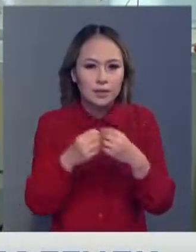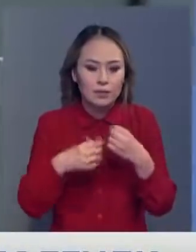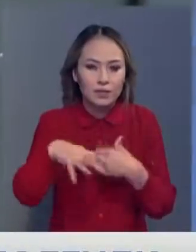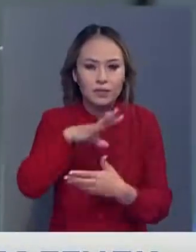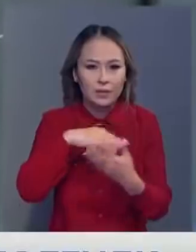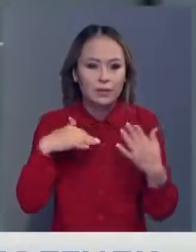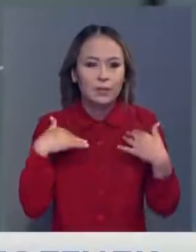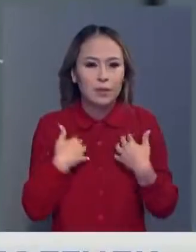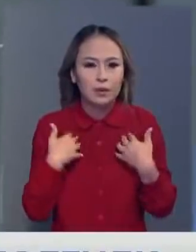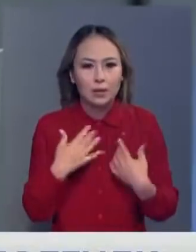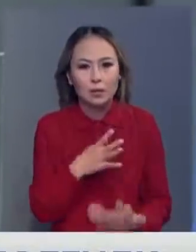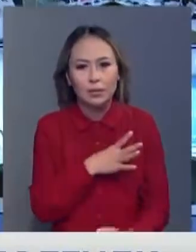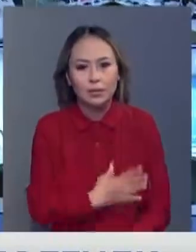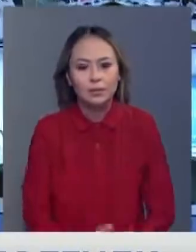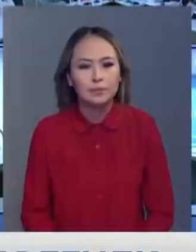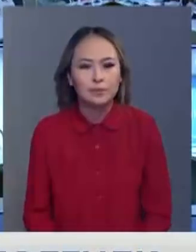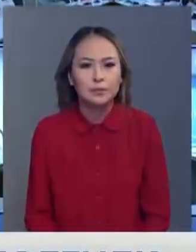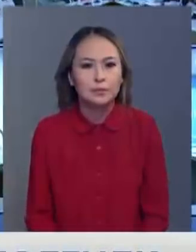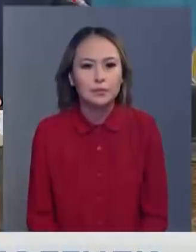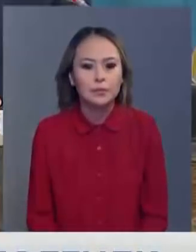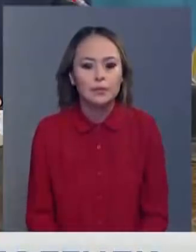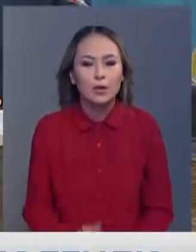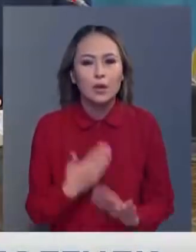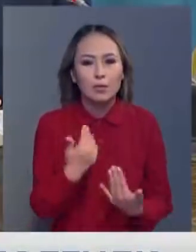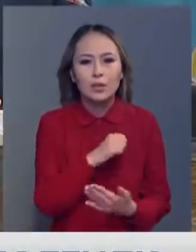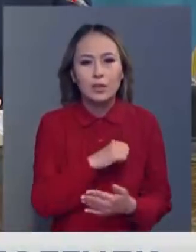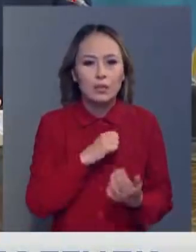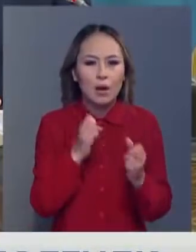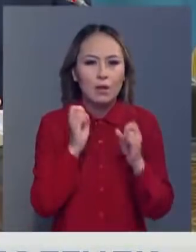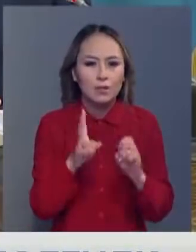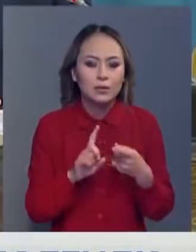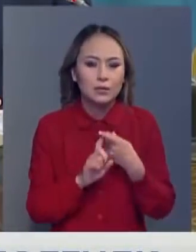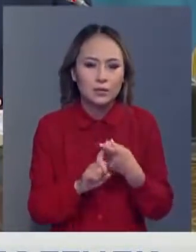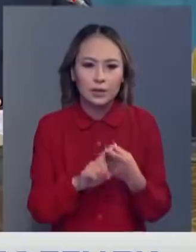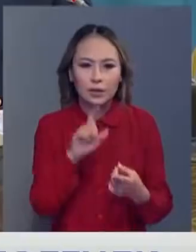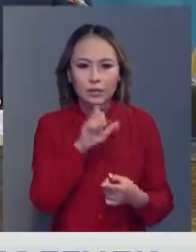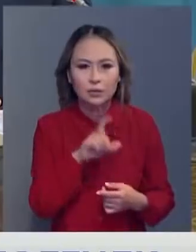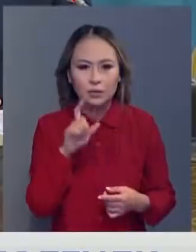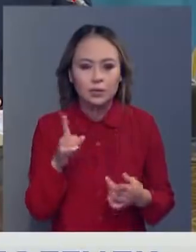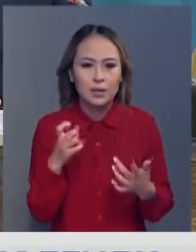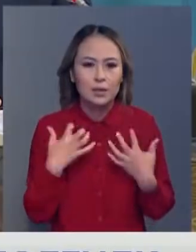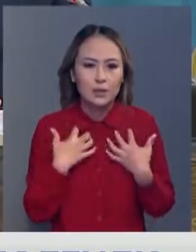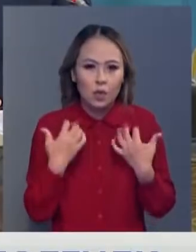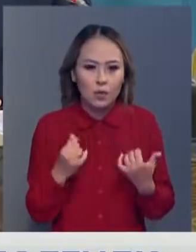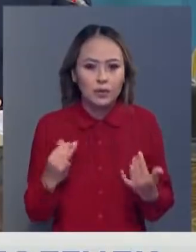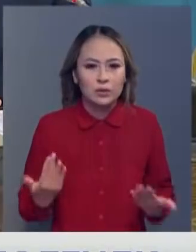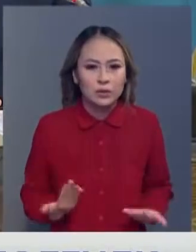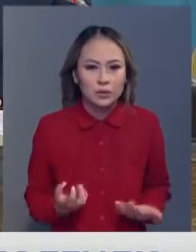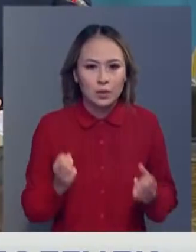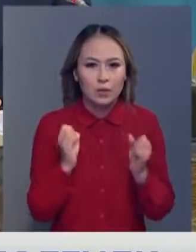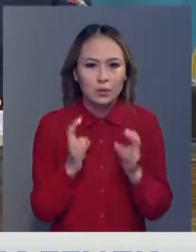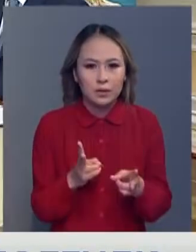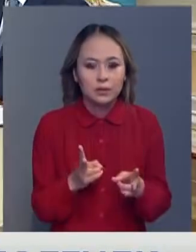қайығыра көңгіл айтты. Бұл аса жұқпалы дерт азаматтарымыздың денсаулығы мен өміріне қауіп